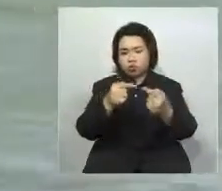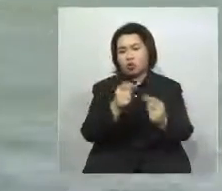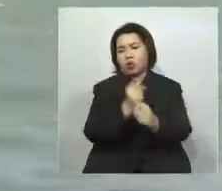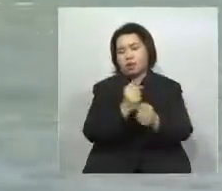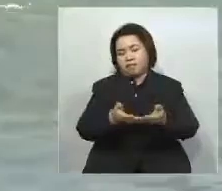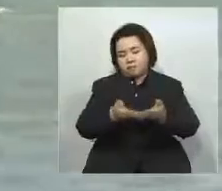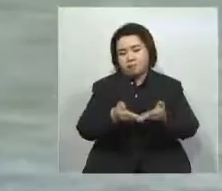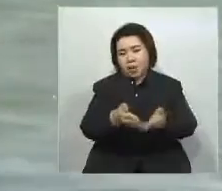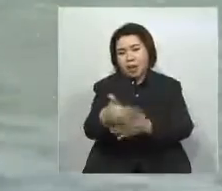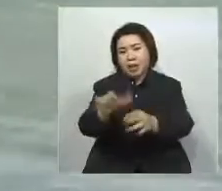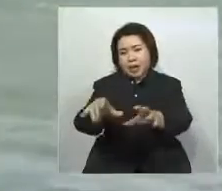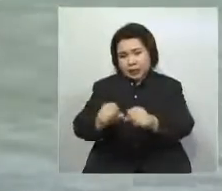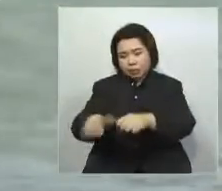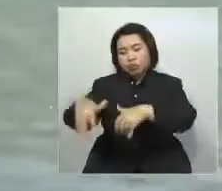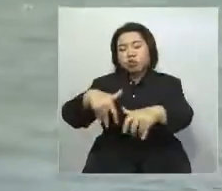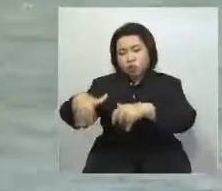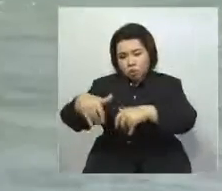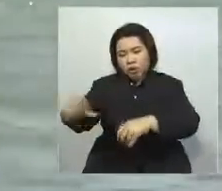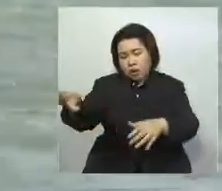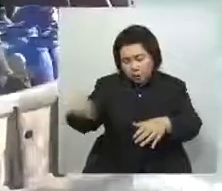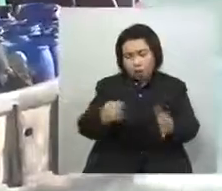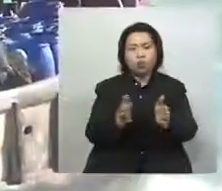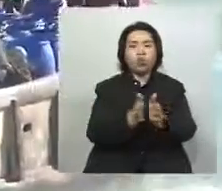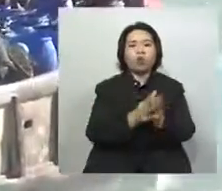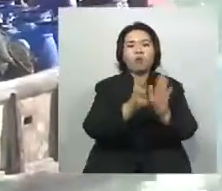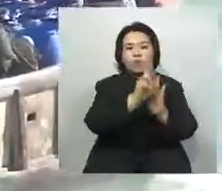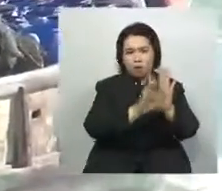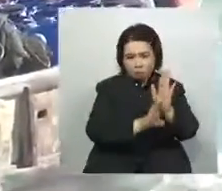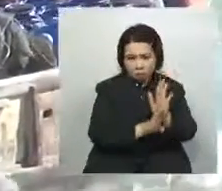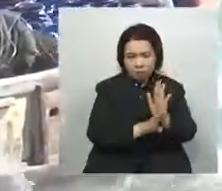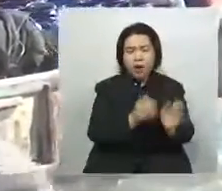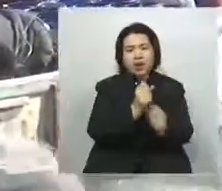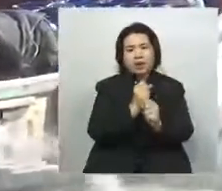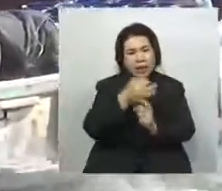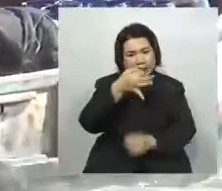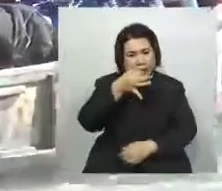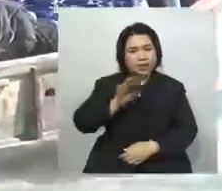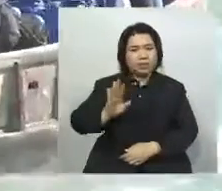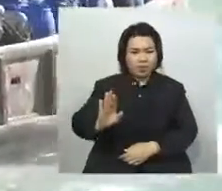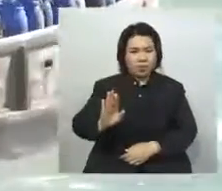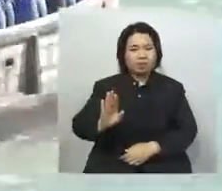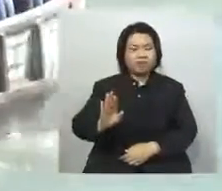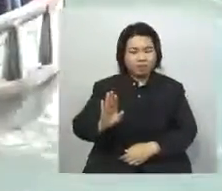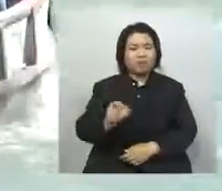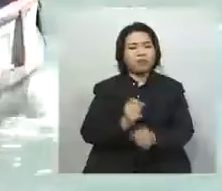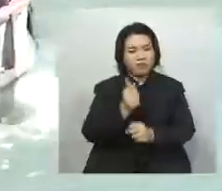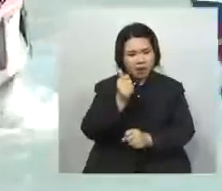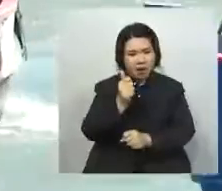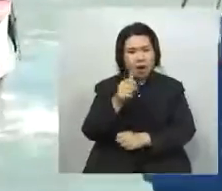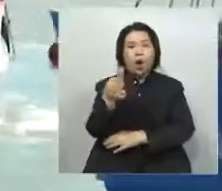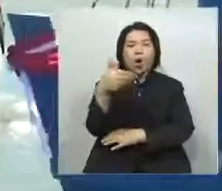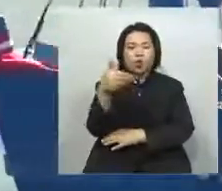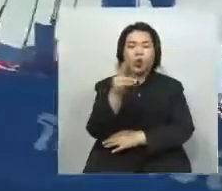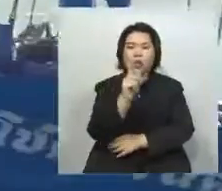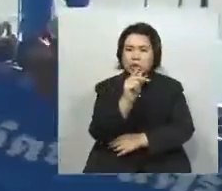ทำประมงพื้นบ้านให้เข้ามาอยู่ในระบบเพื่อที่จะให้สามารถทำเป็นอาชีพได้แล้วก็จะมีการรักษาธ